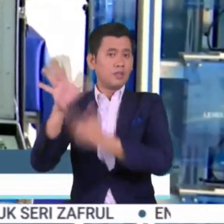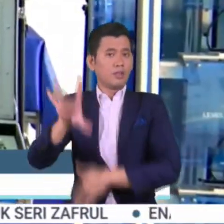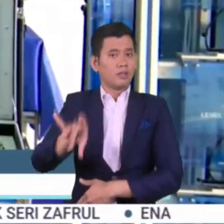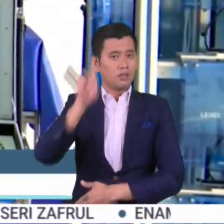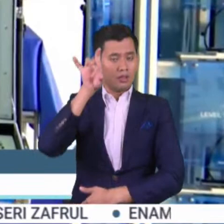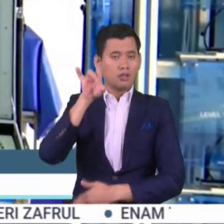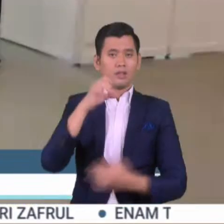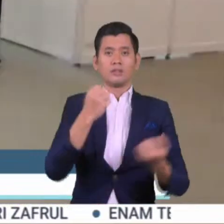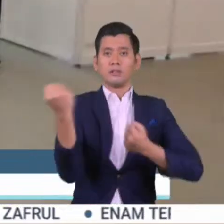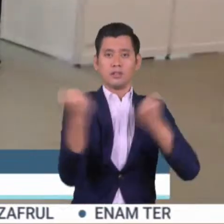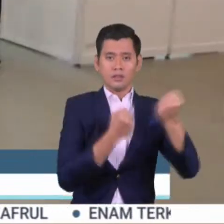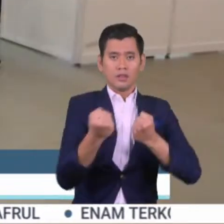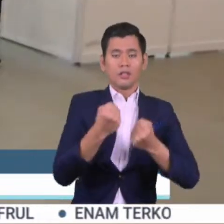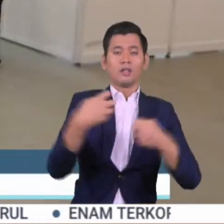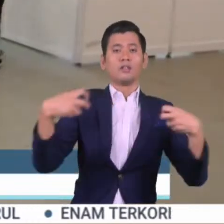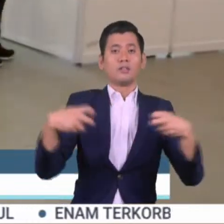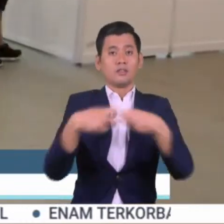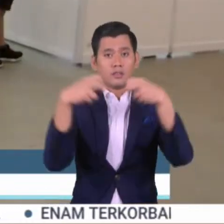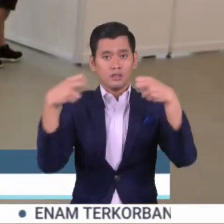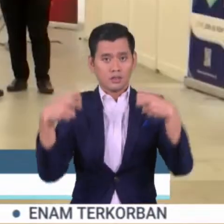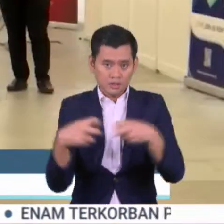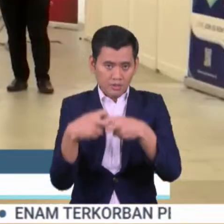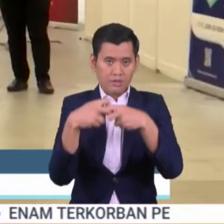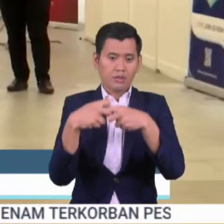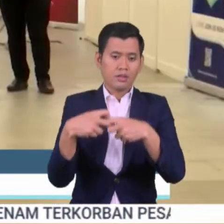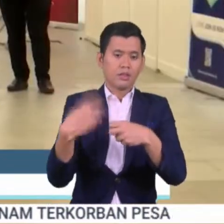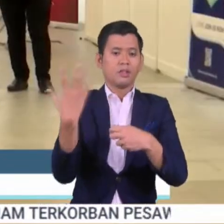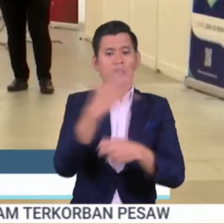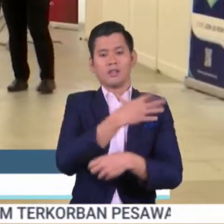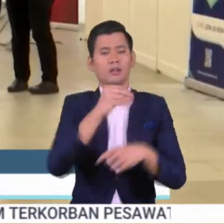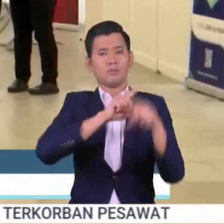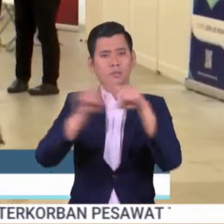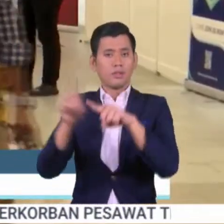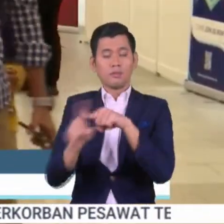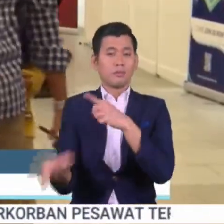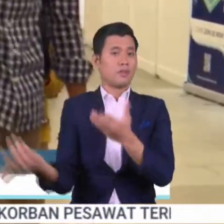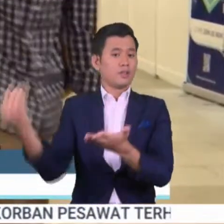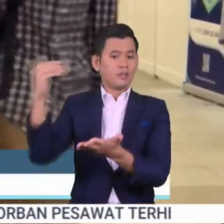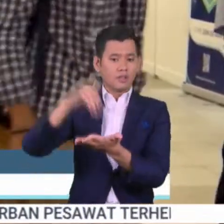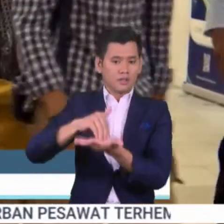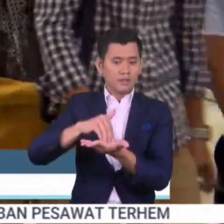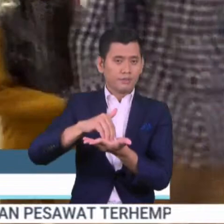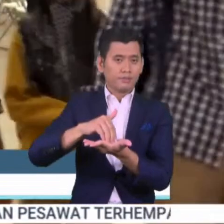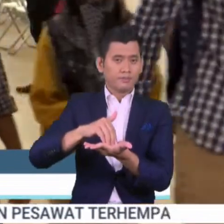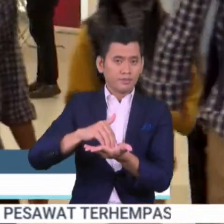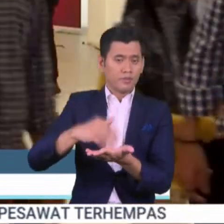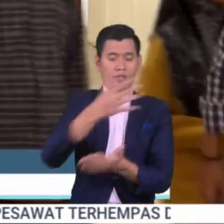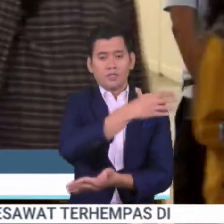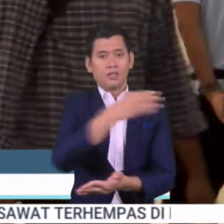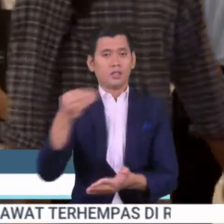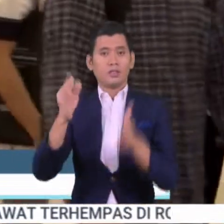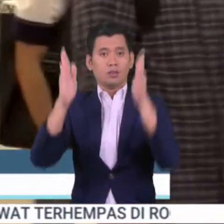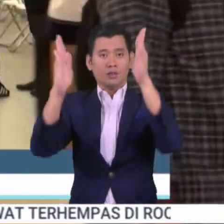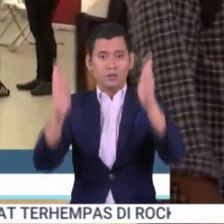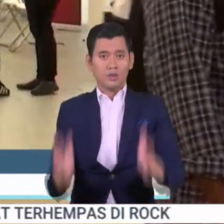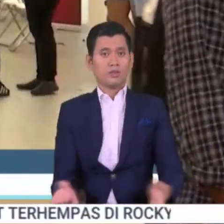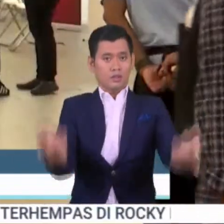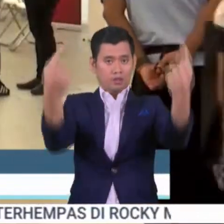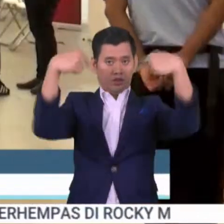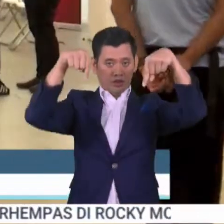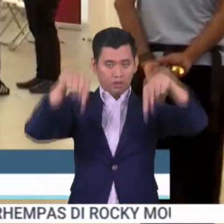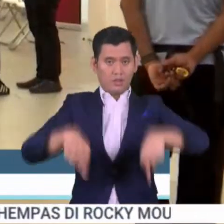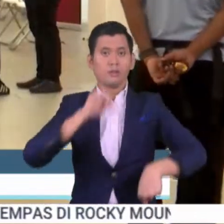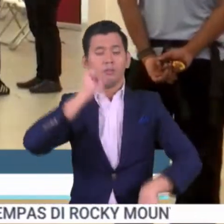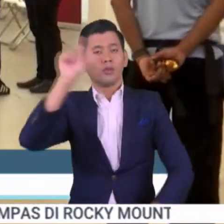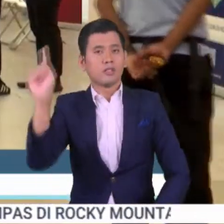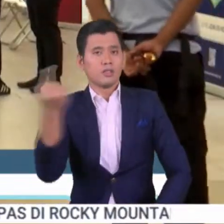seperti kenderaan elektrik, elektrikal dan elektronik, automotif, perubatan dan makanan. Dan mereka yang datang ke sini juga